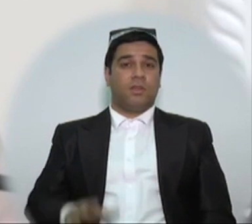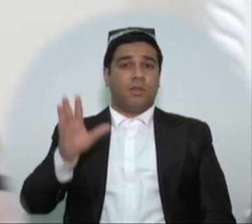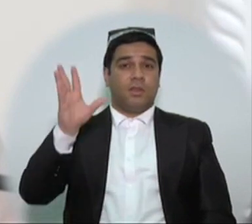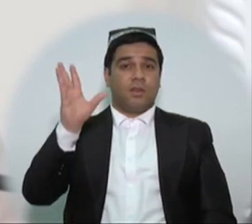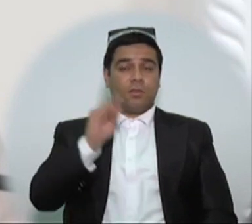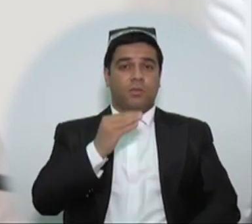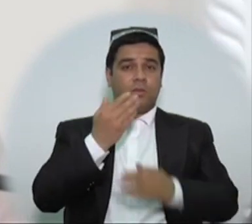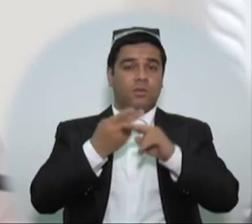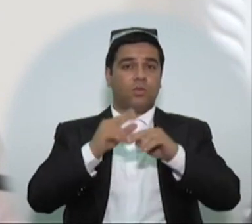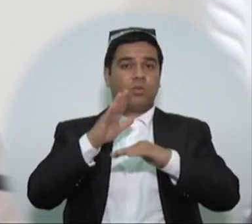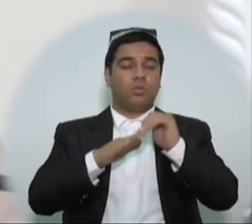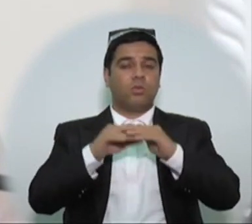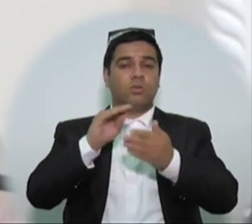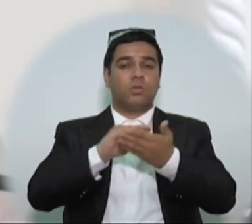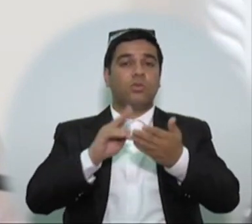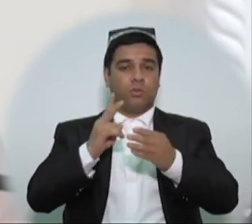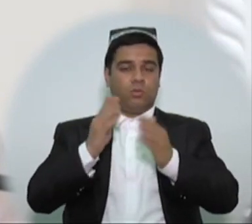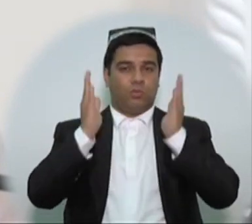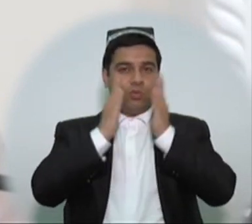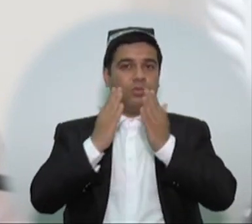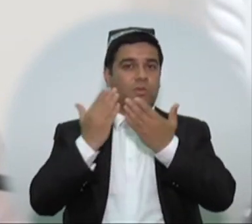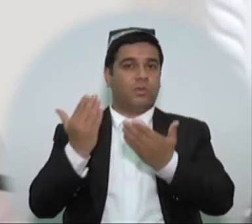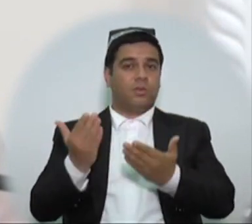Hammasi musulmonlarning qo'l yozmalari.